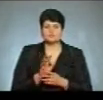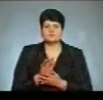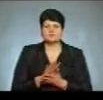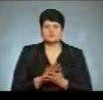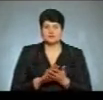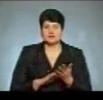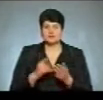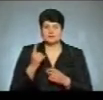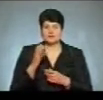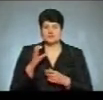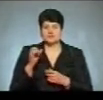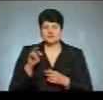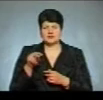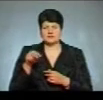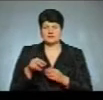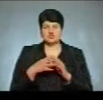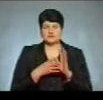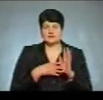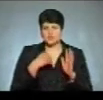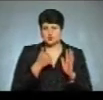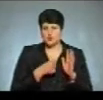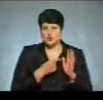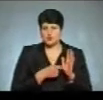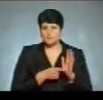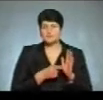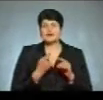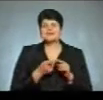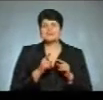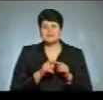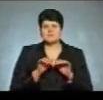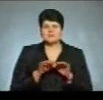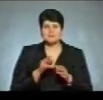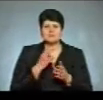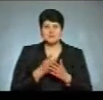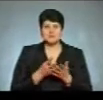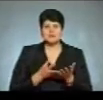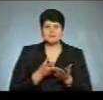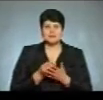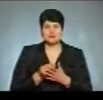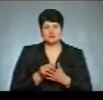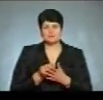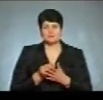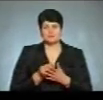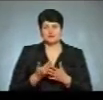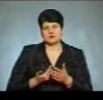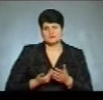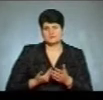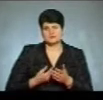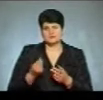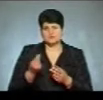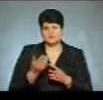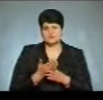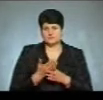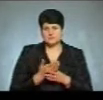з 1 січня 2019 року. Цей механізм передбачає оплату житлових субсидій в грошовій формі за